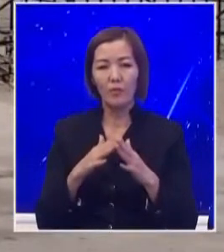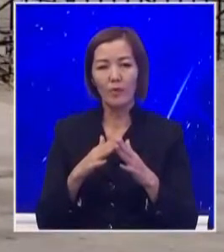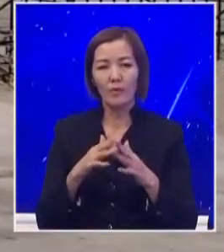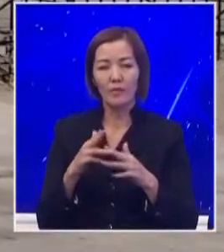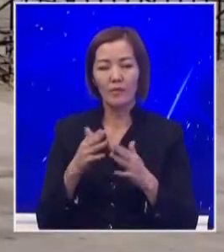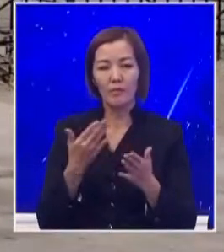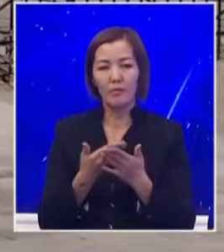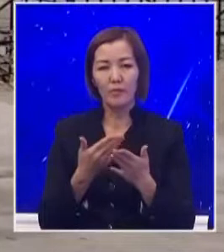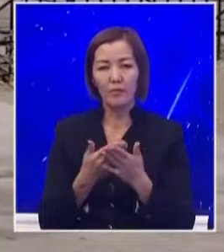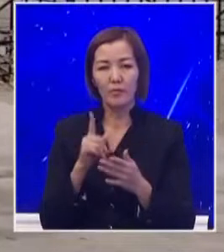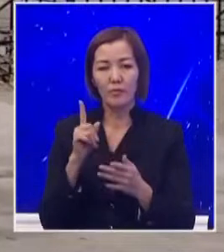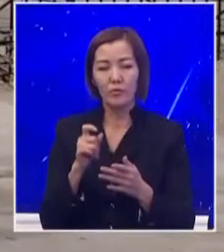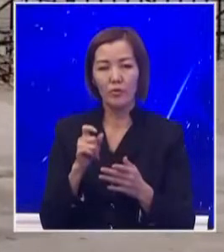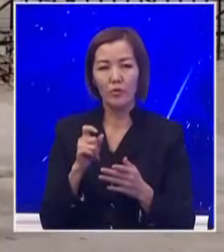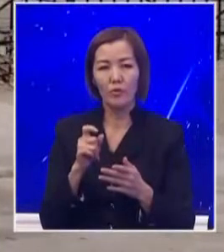на